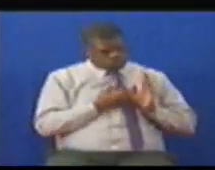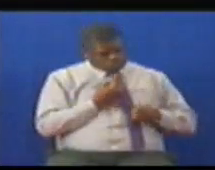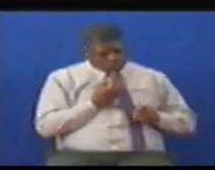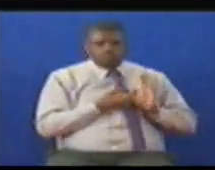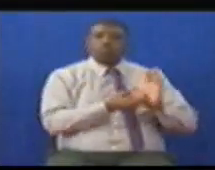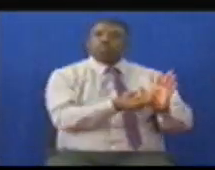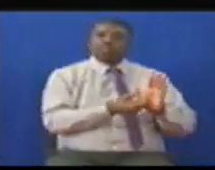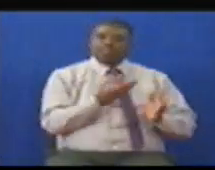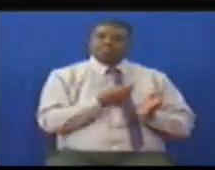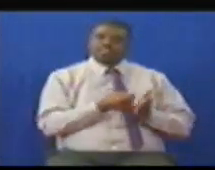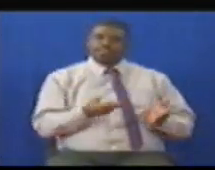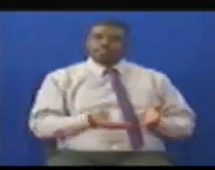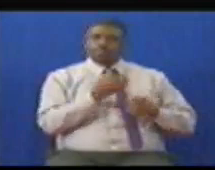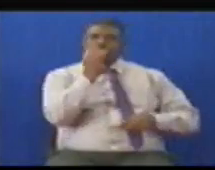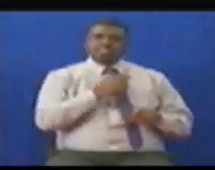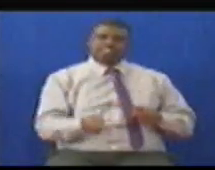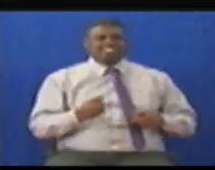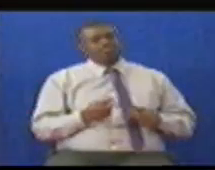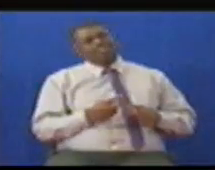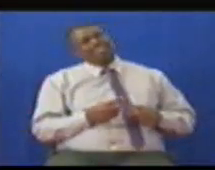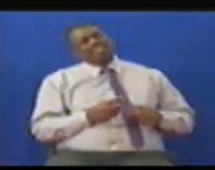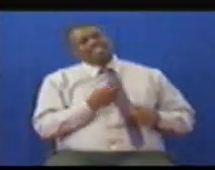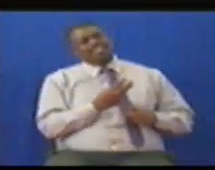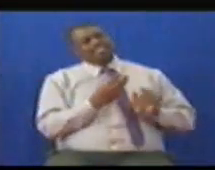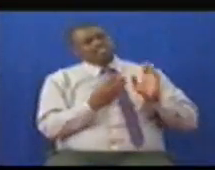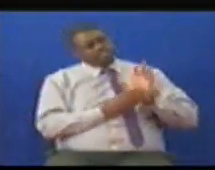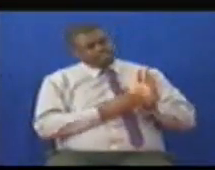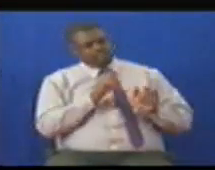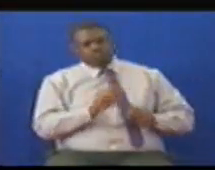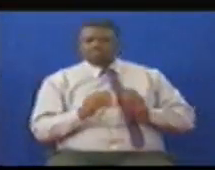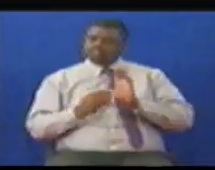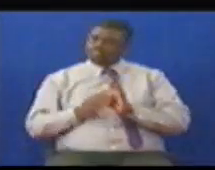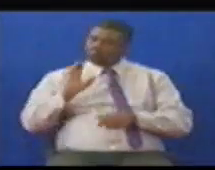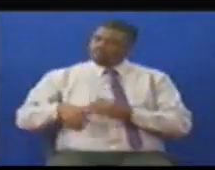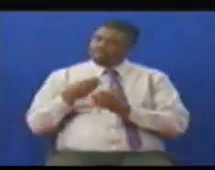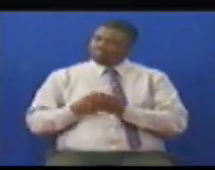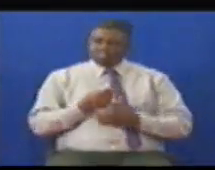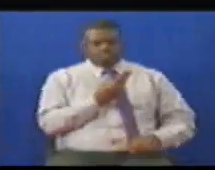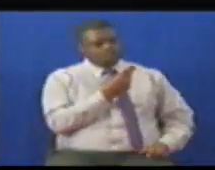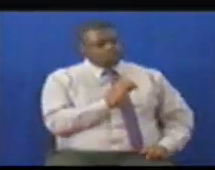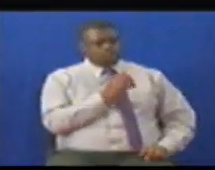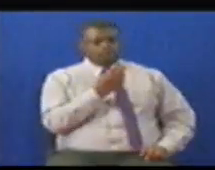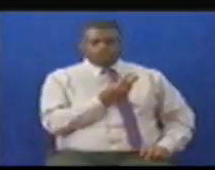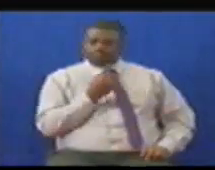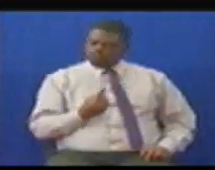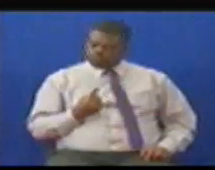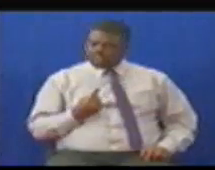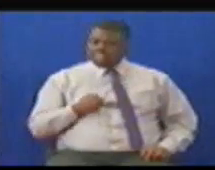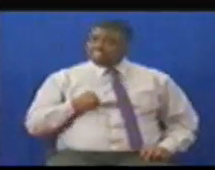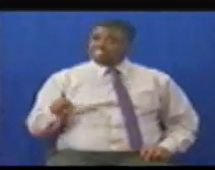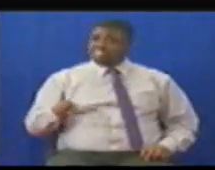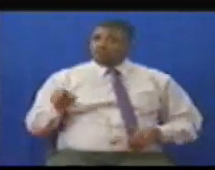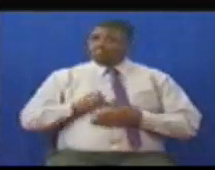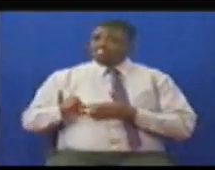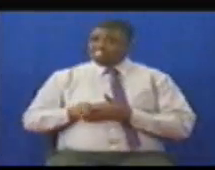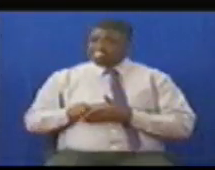fedha za maendeleo ambazo ni sawa na 37.9% ya bajeti ya taifa kwa mwaka wa fedha 2021, ili hali bajeti ya maendeleo ya ofisi ya